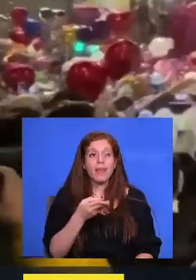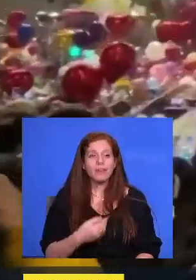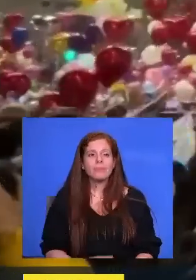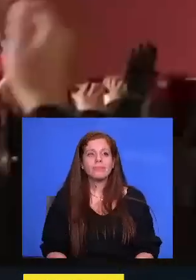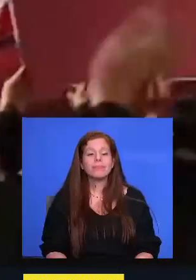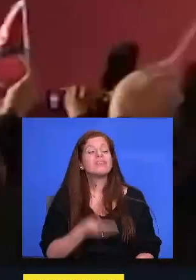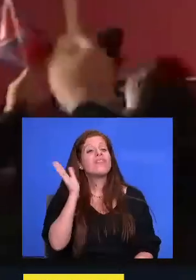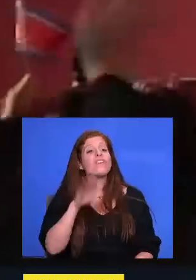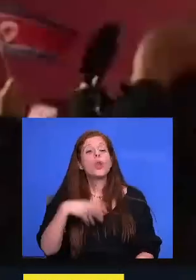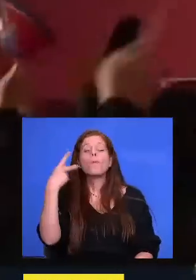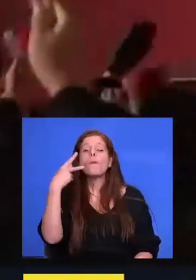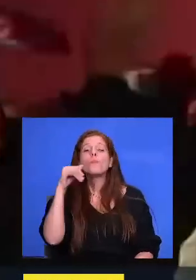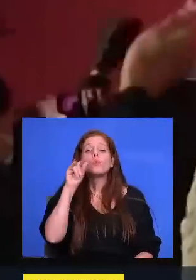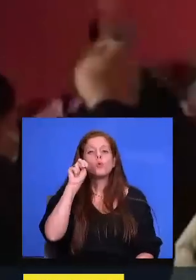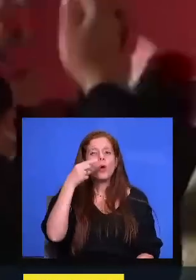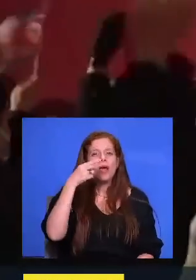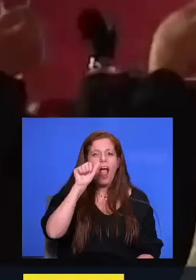אפילו בפיונגיאנג.